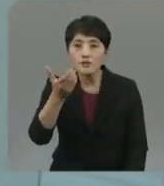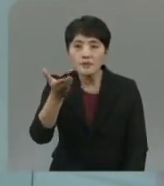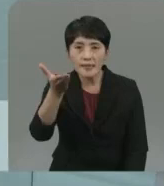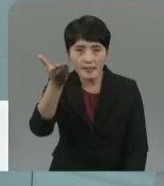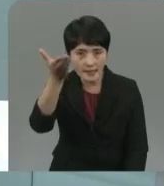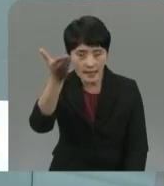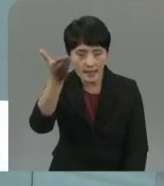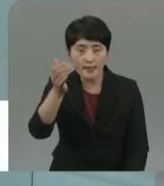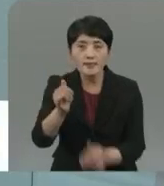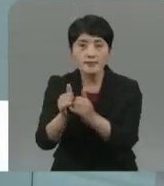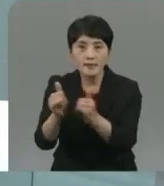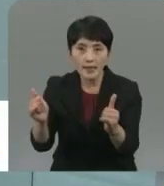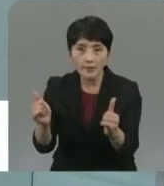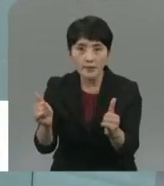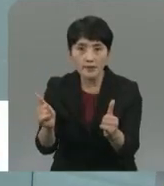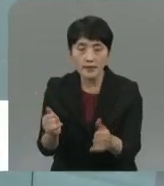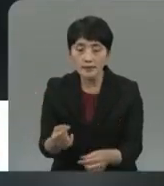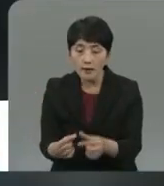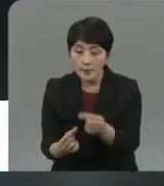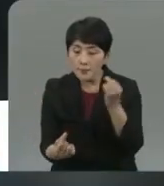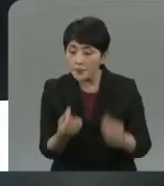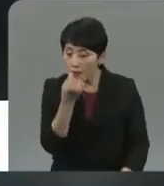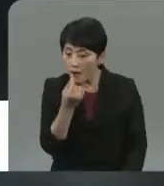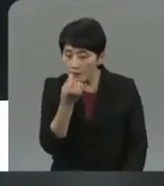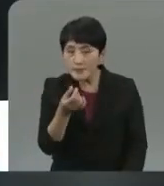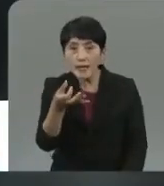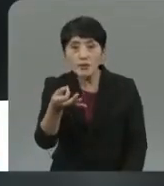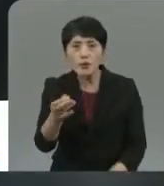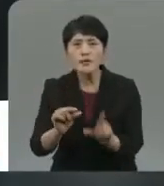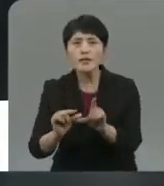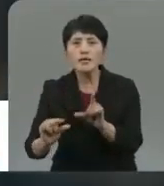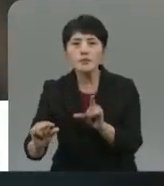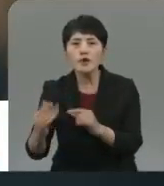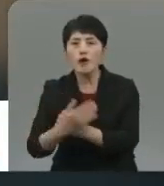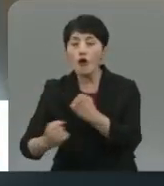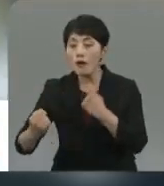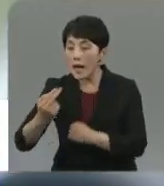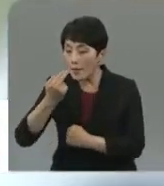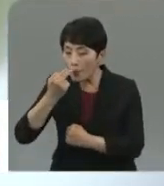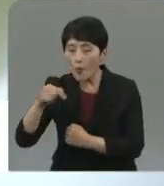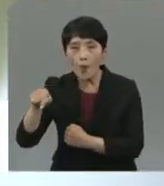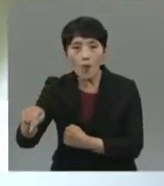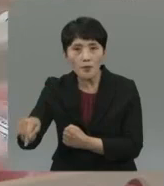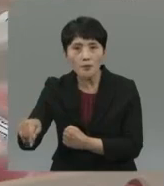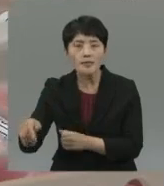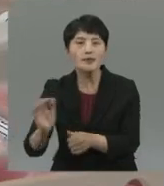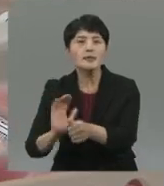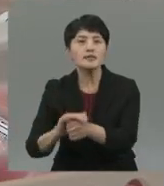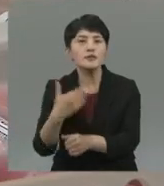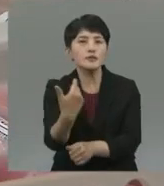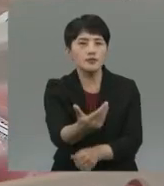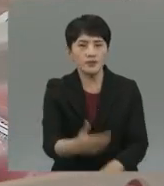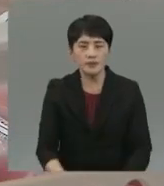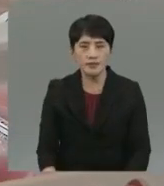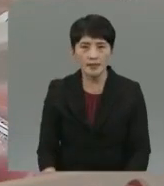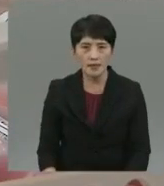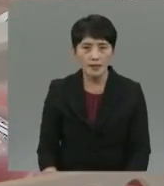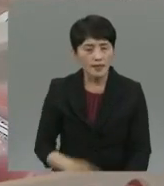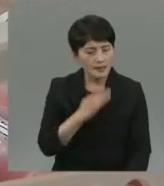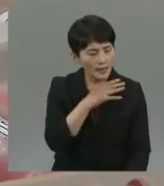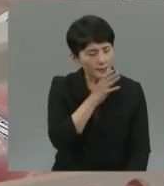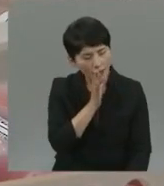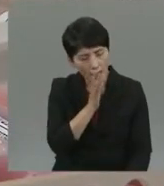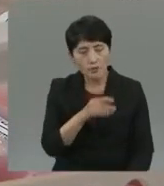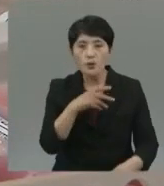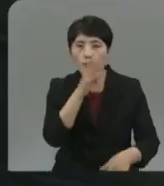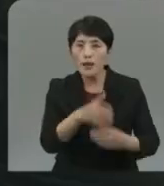染病级别下调至4级后，门诊检查和住院费需自付。对中等收入100%以下的家庭